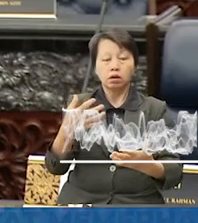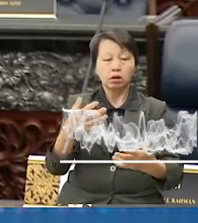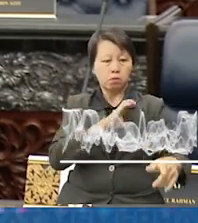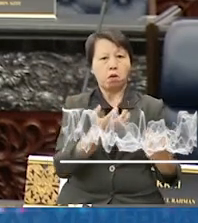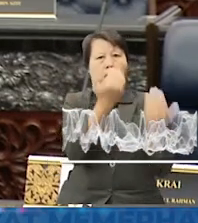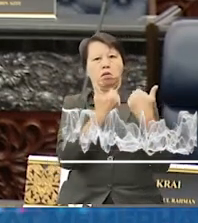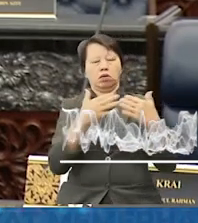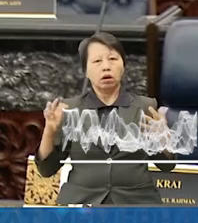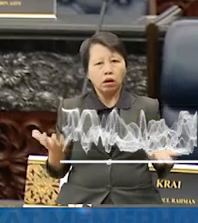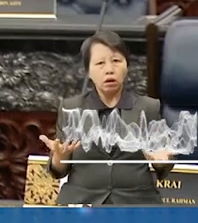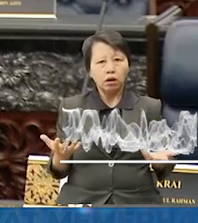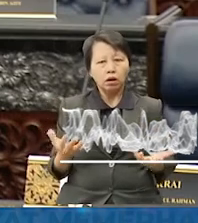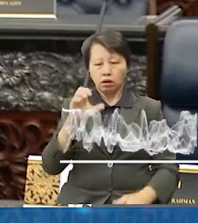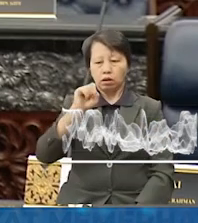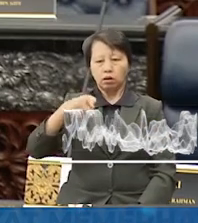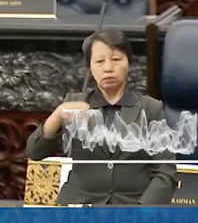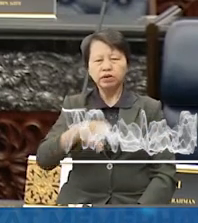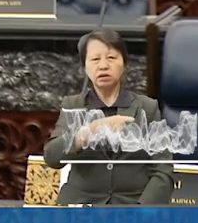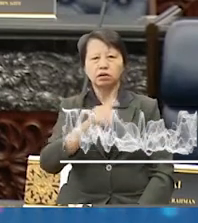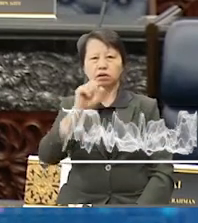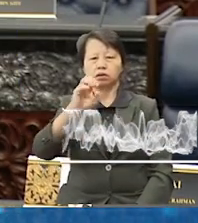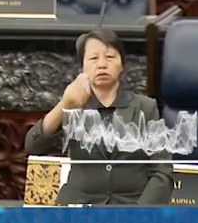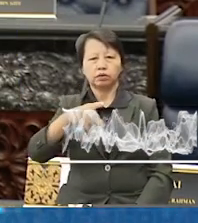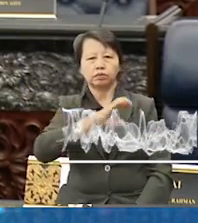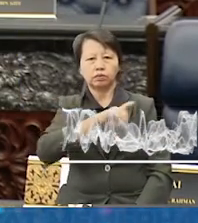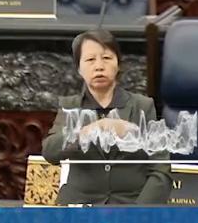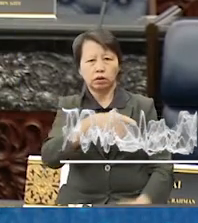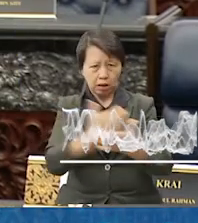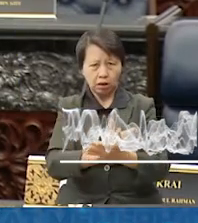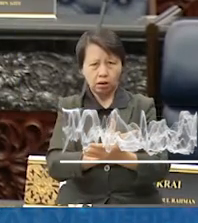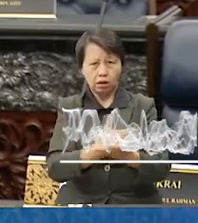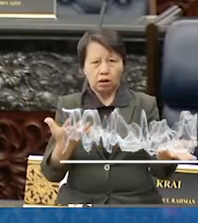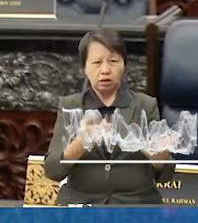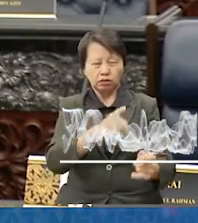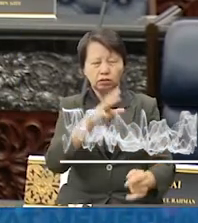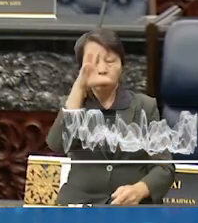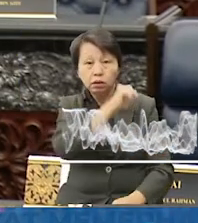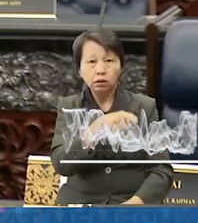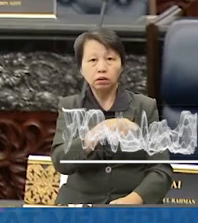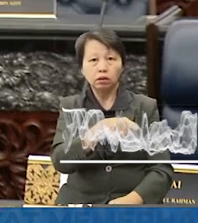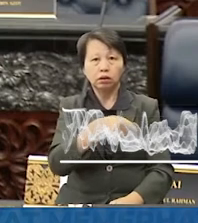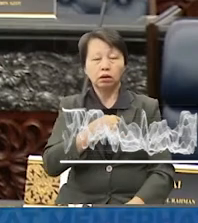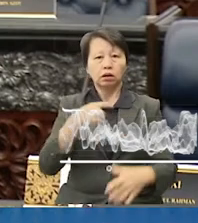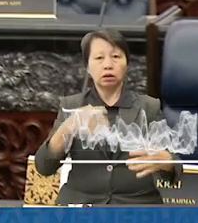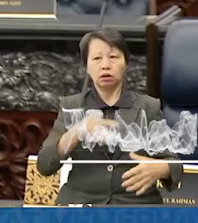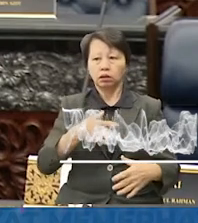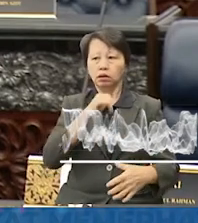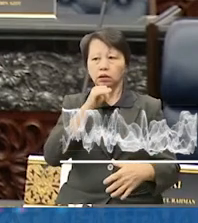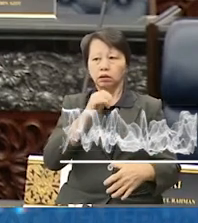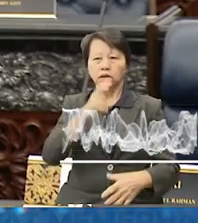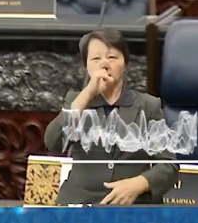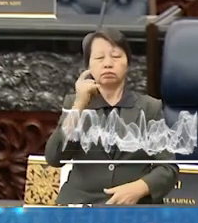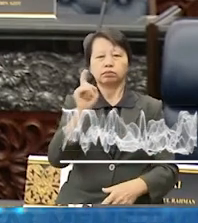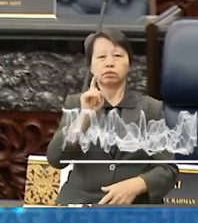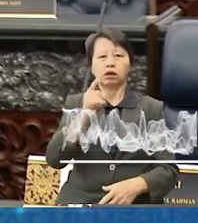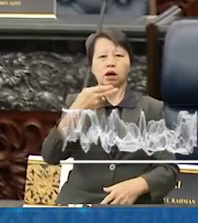PDRM. Adakah ini SOP terbaru PDRM dalam kes ini atau bagaimana? Ataupun dia khilaf di situ? Saya percaya PDRM tidaklah sebegitu tegas